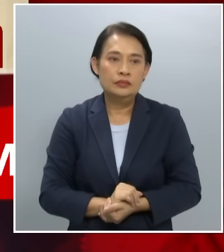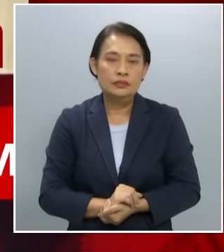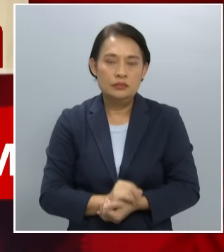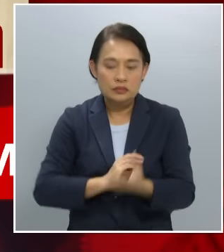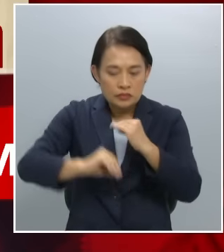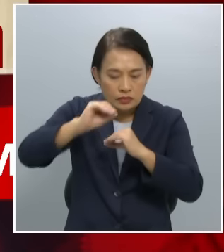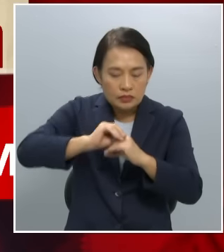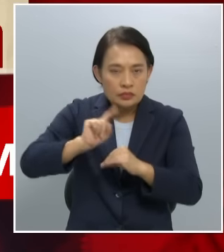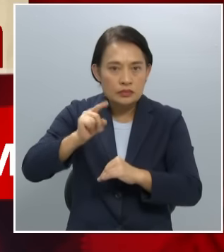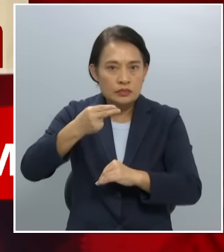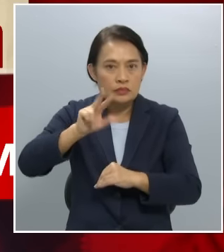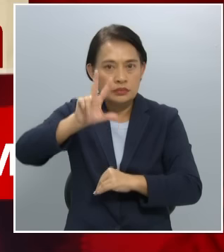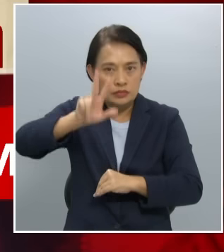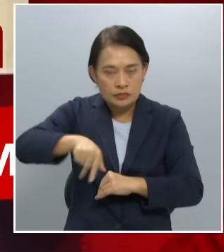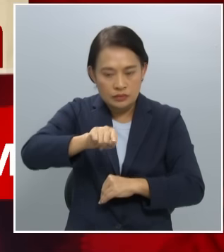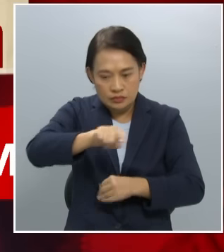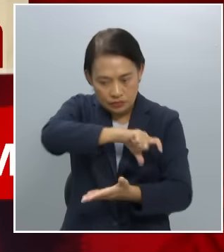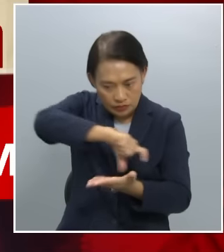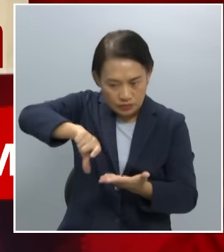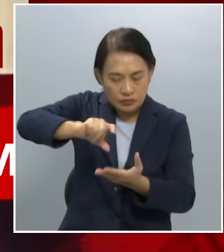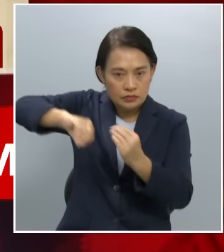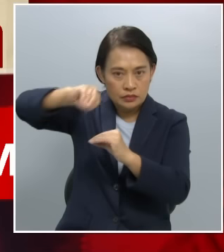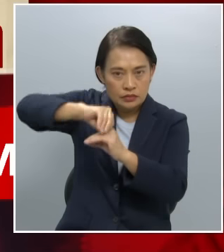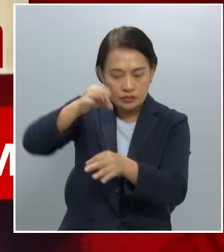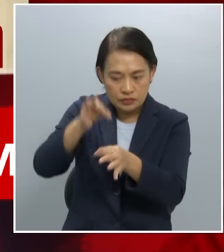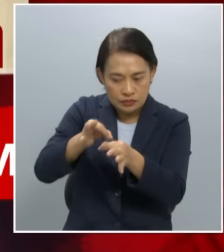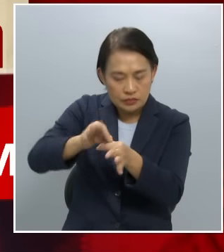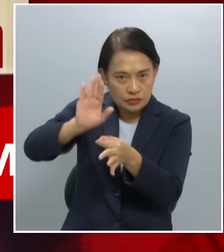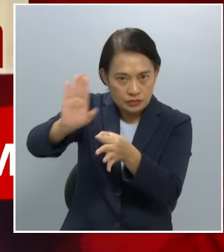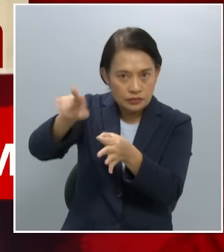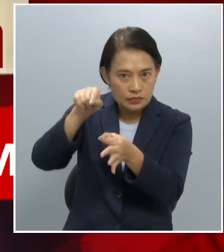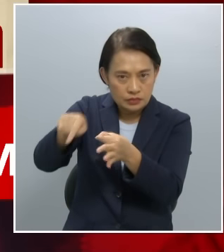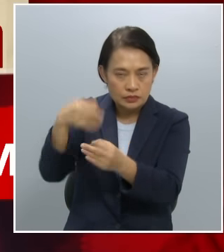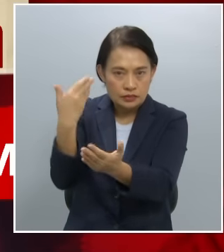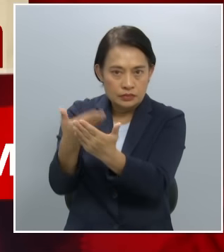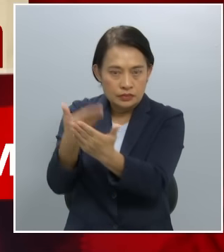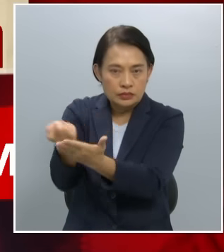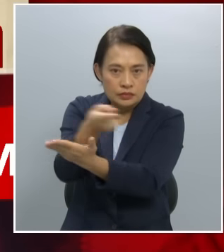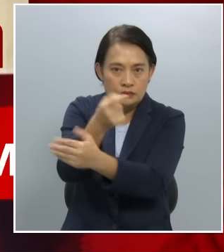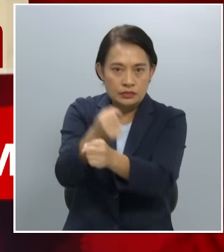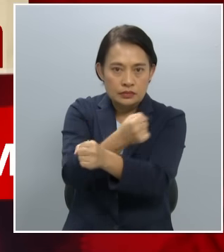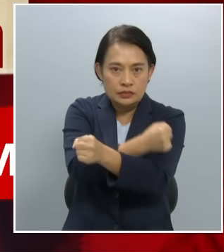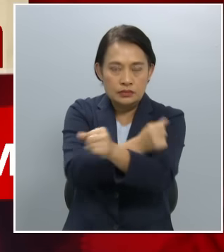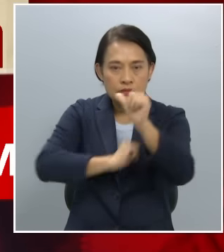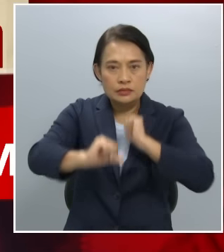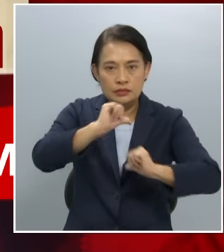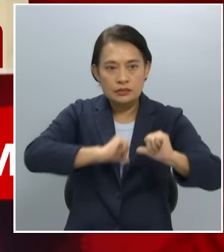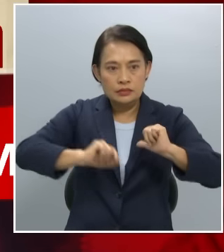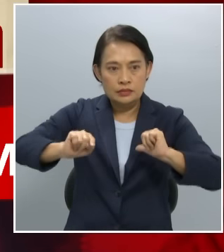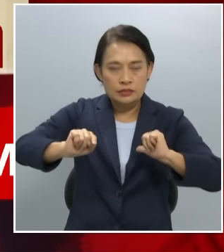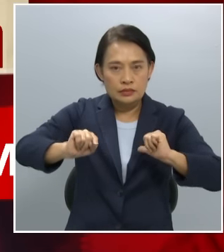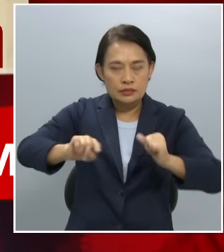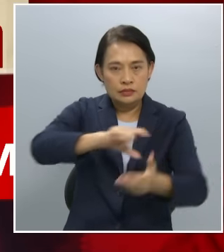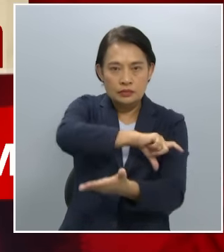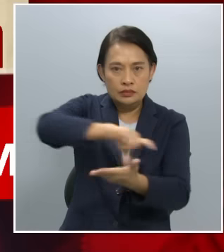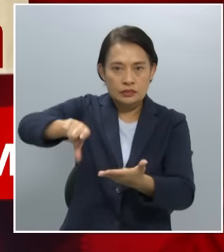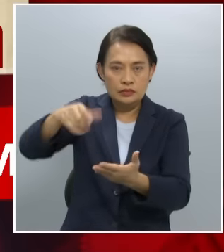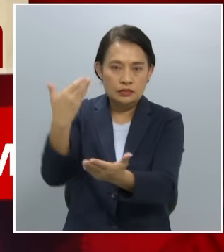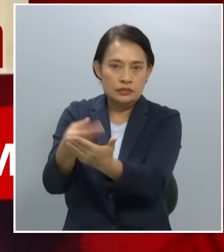13,000บอกว่าเป็นการยืนยันบัญชีธนาคารที่จะได้รับค่าตัวนักแสดงซึ่งโอนแล้วจะได้คืนทัน